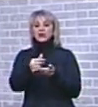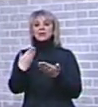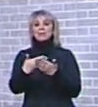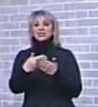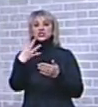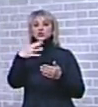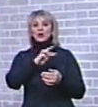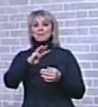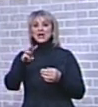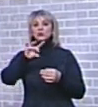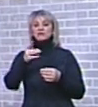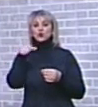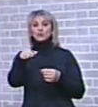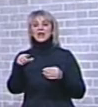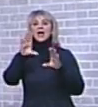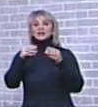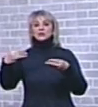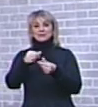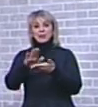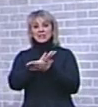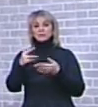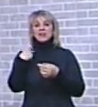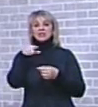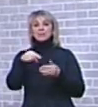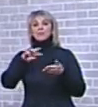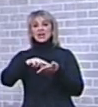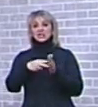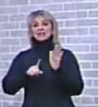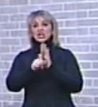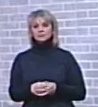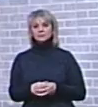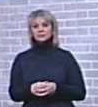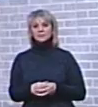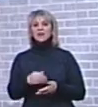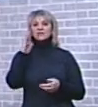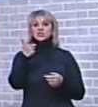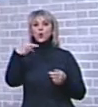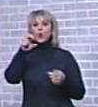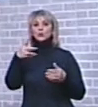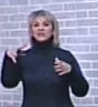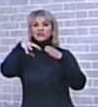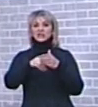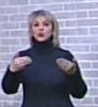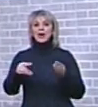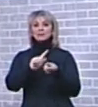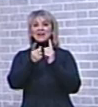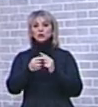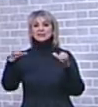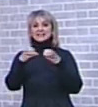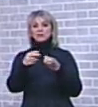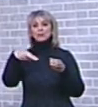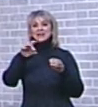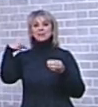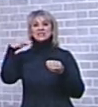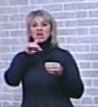почти 40 миллионов рублей, а погасить все долги планируется к началу июля. Василий Голубев вошел в обновленный совет при